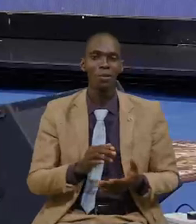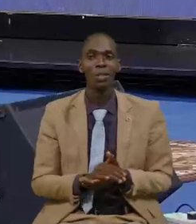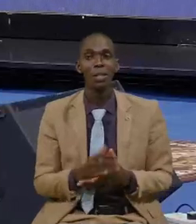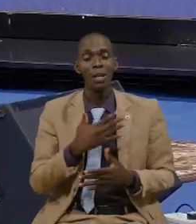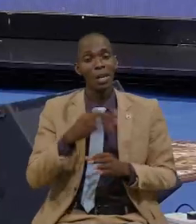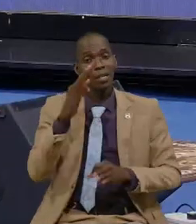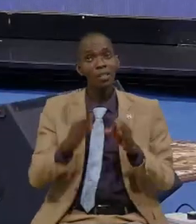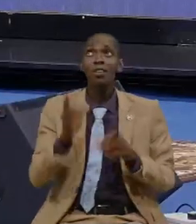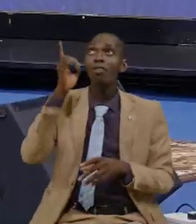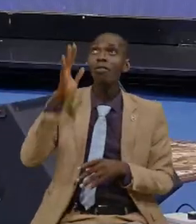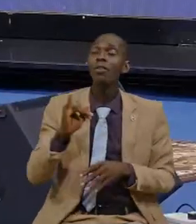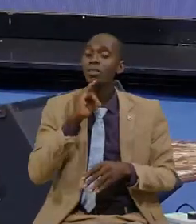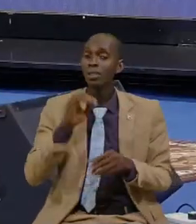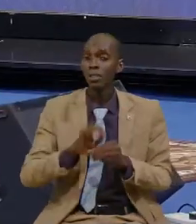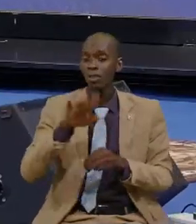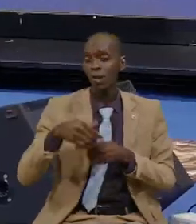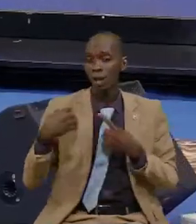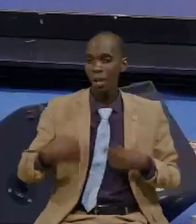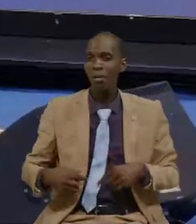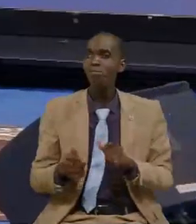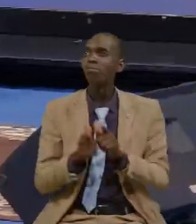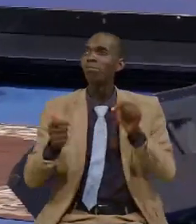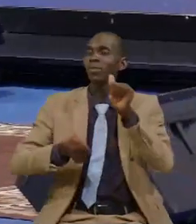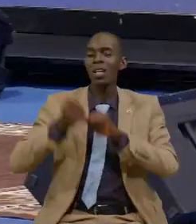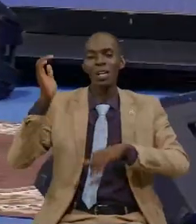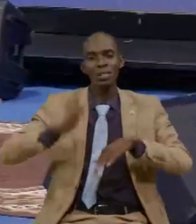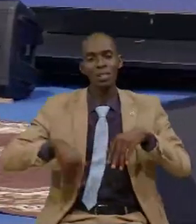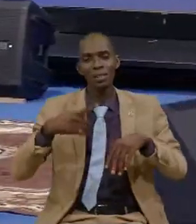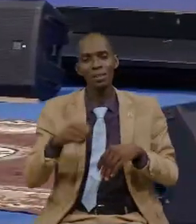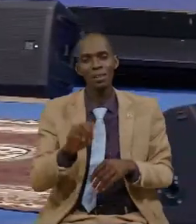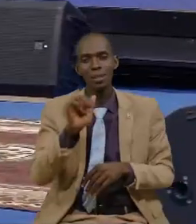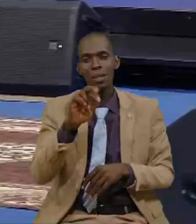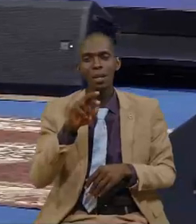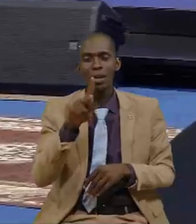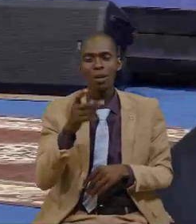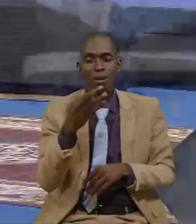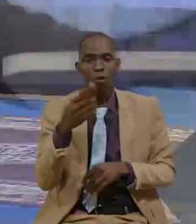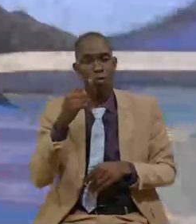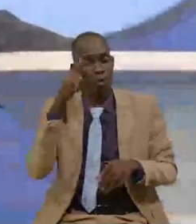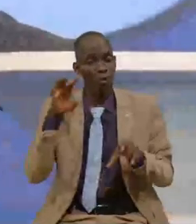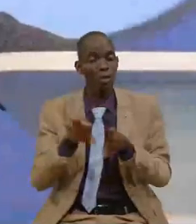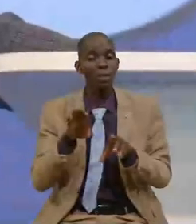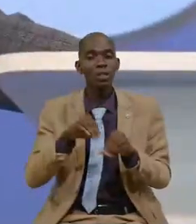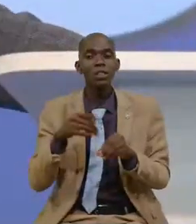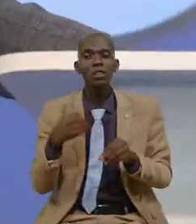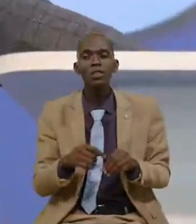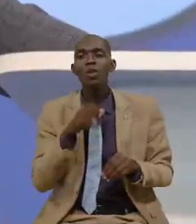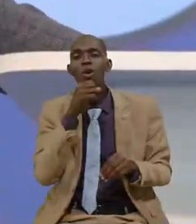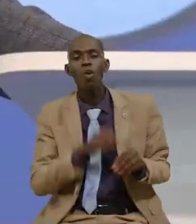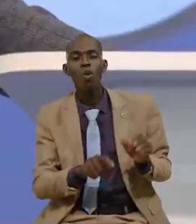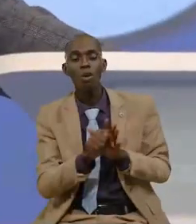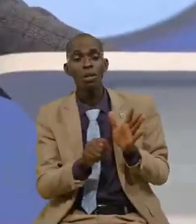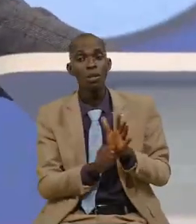par terre. Si Dieu est dans votre cœur, plus grand que l'arche de l'alliance dans l'Ancien